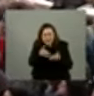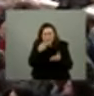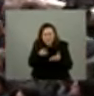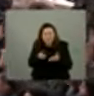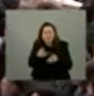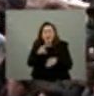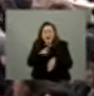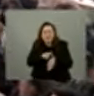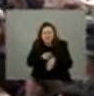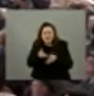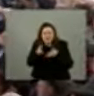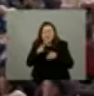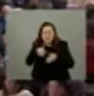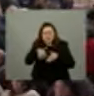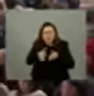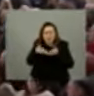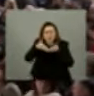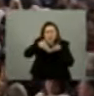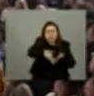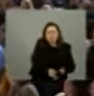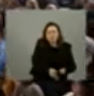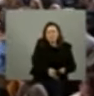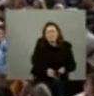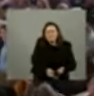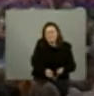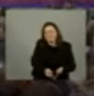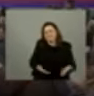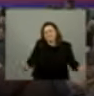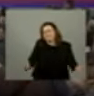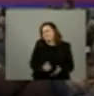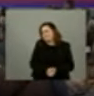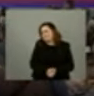σε διάφορες τέτοιες διαδικασίες. Δεν σημαίνει κάτι περίπτωση... αυτό όμως.